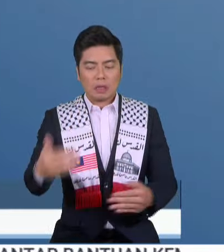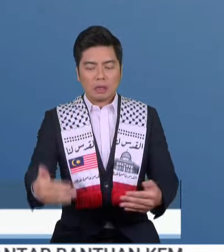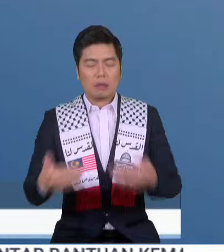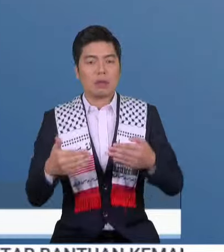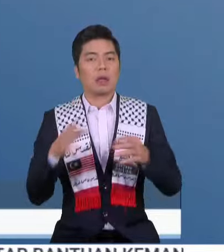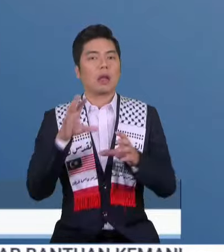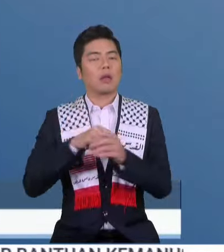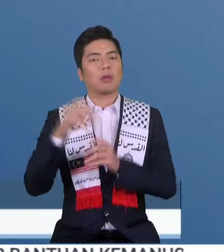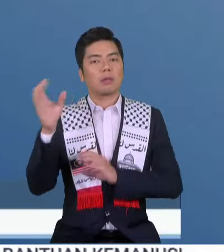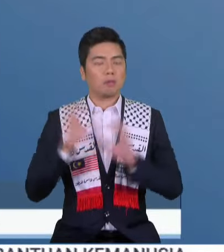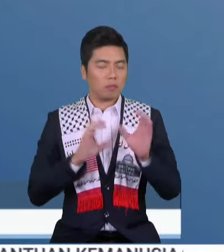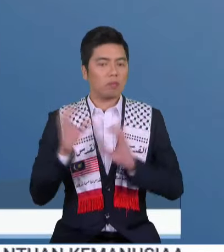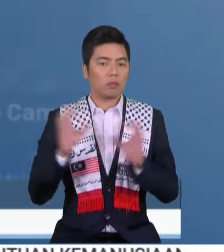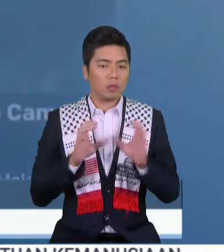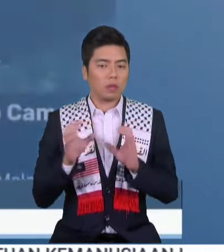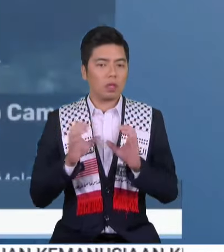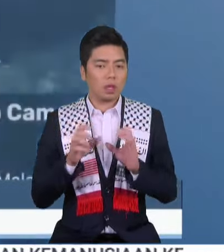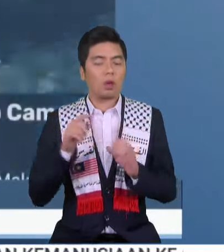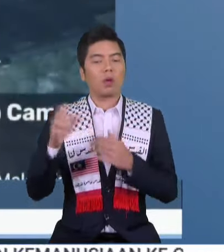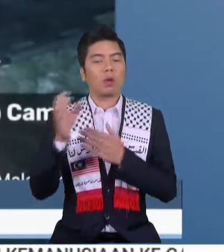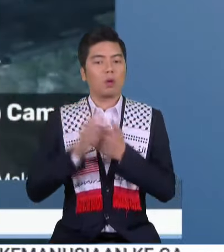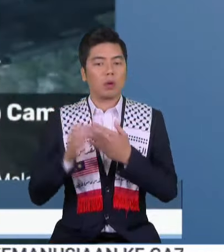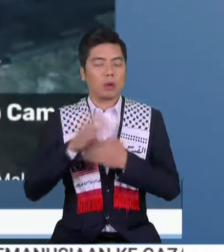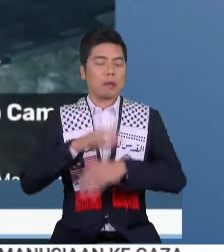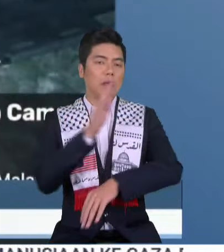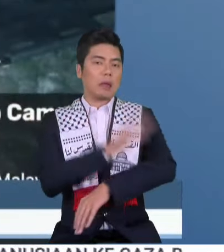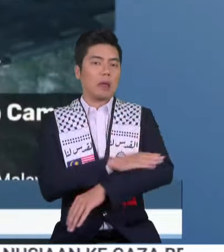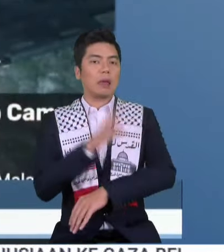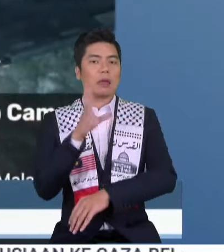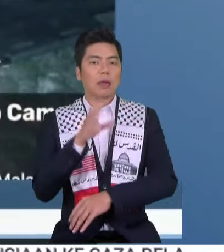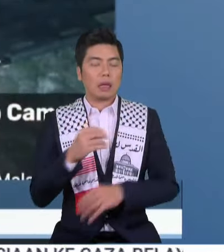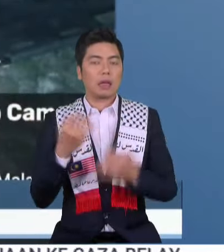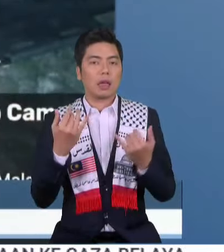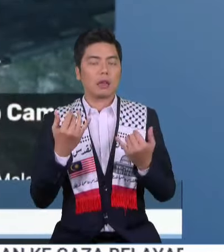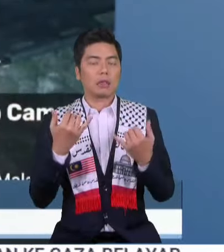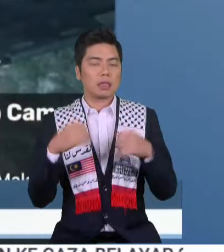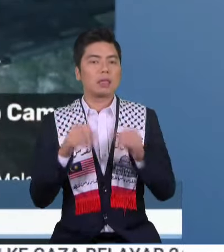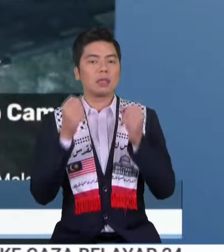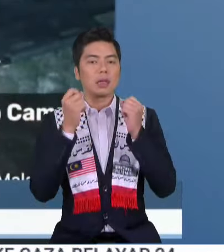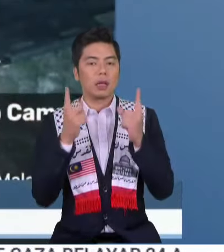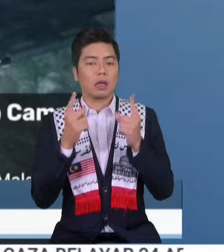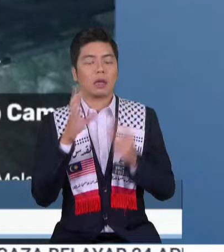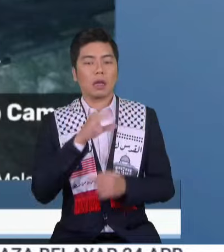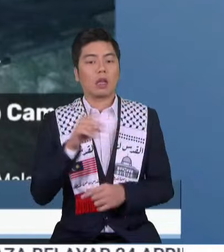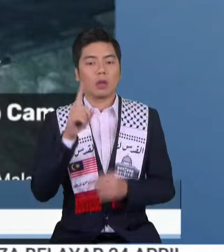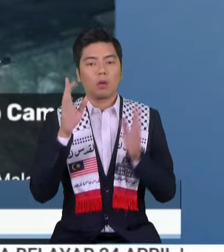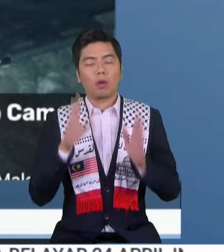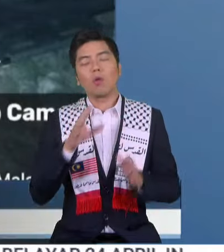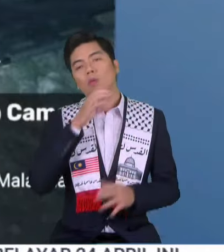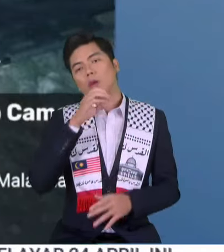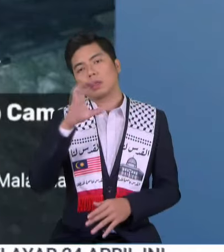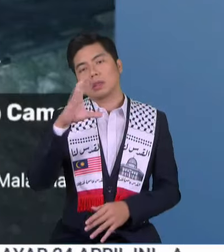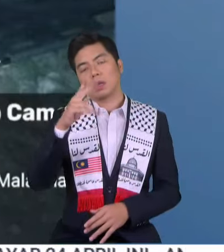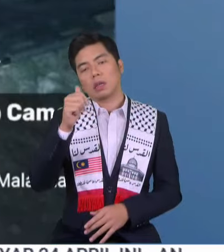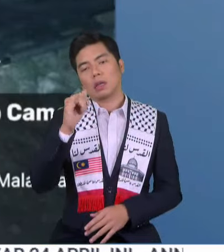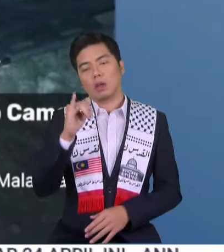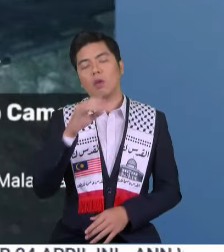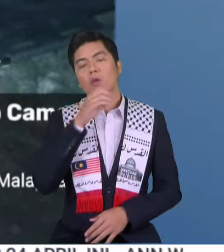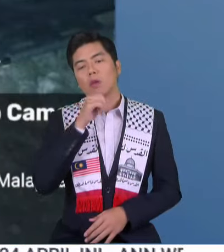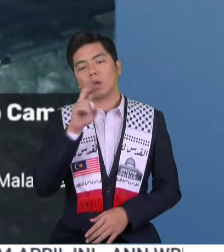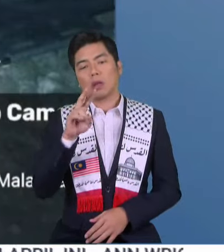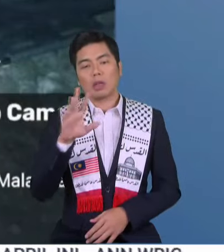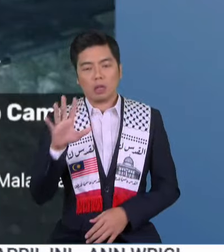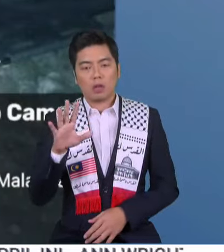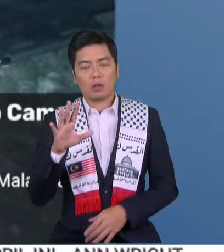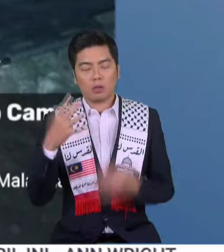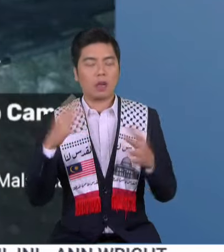kenderaan berkenaan. Mangsa mengalami luka di tangan dan dalam keadaan sedar. Manakala seorang lagi mangsa, Chai Siu Yi, 25